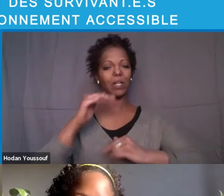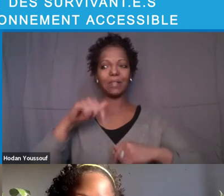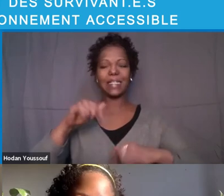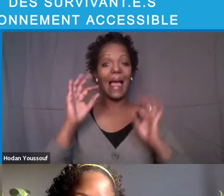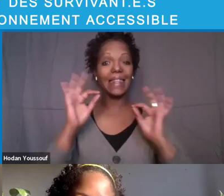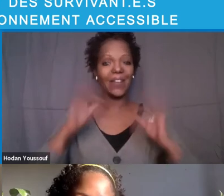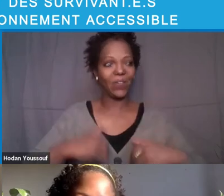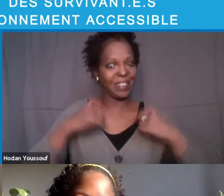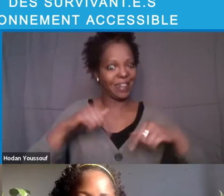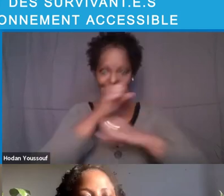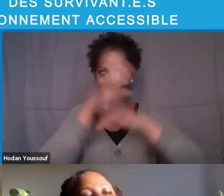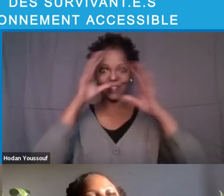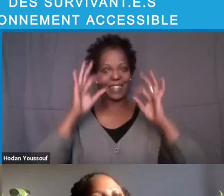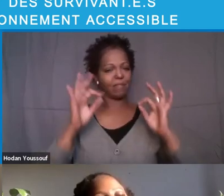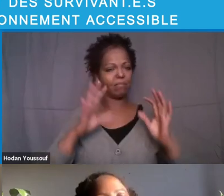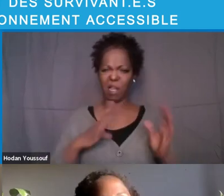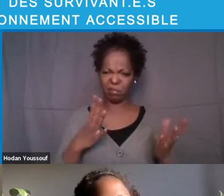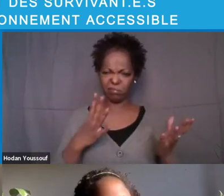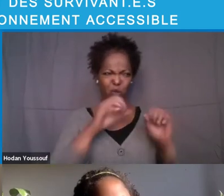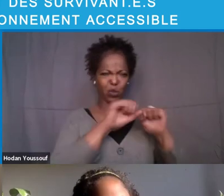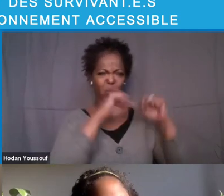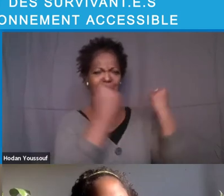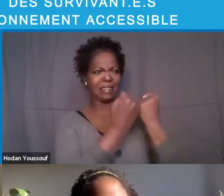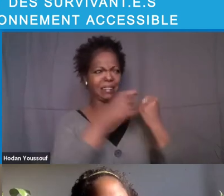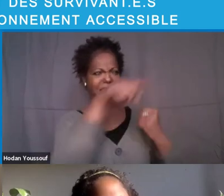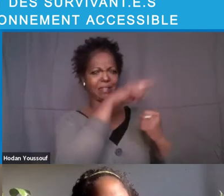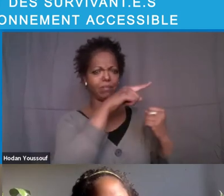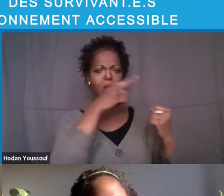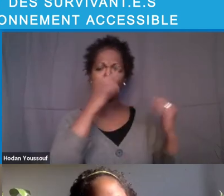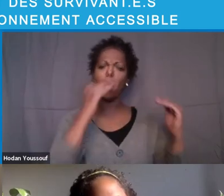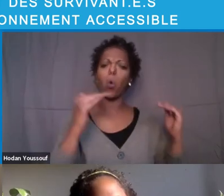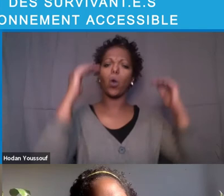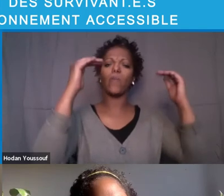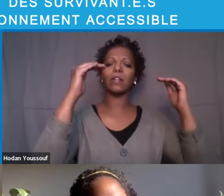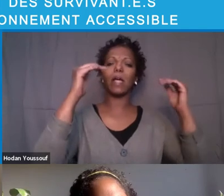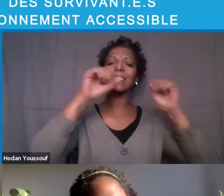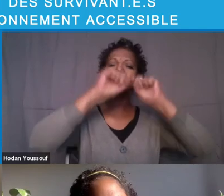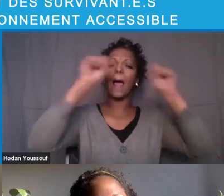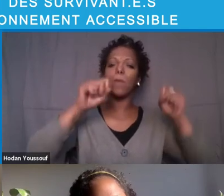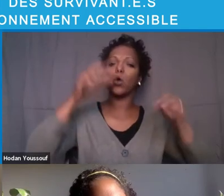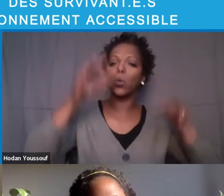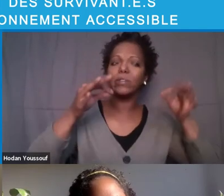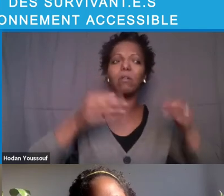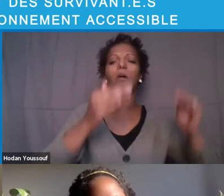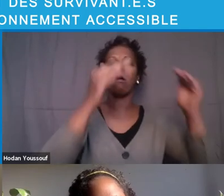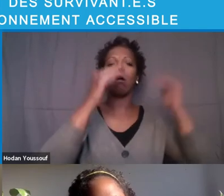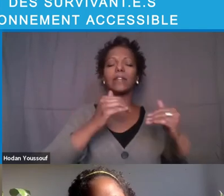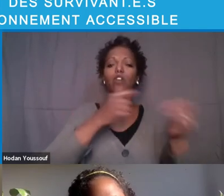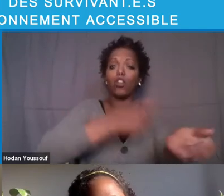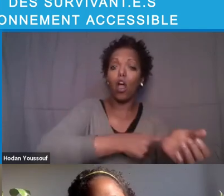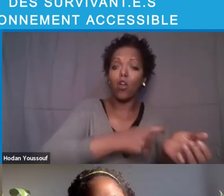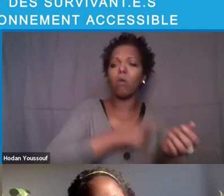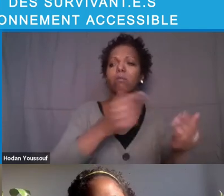Aussi, les femmes, ils s'imaginaient qu'il y avait une qualité de vie. Mais quand